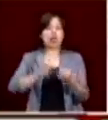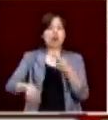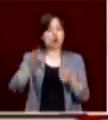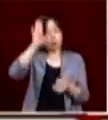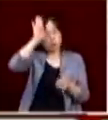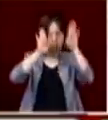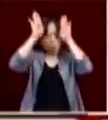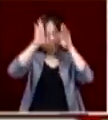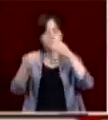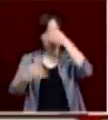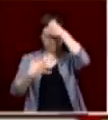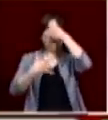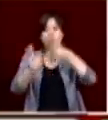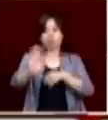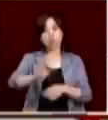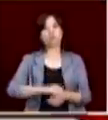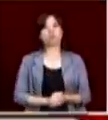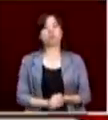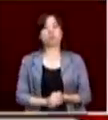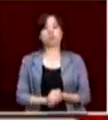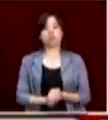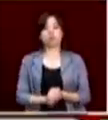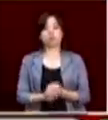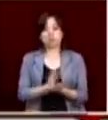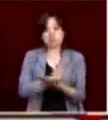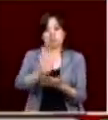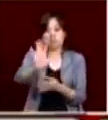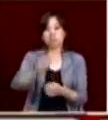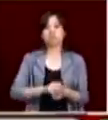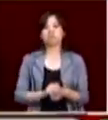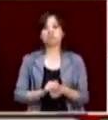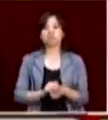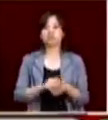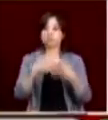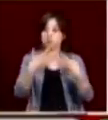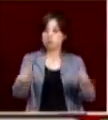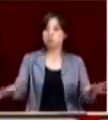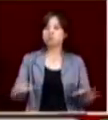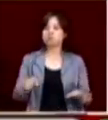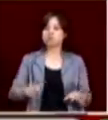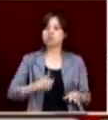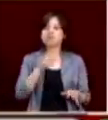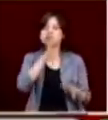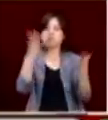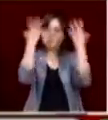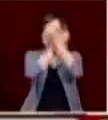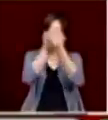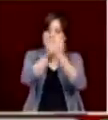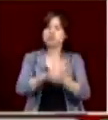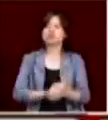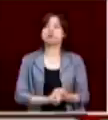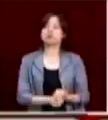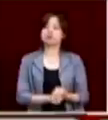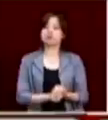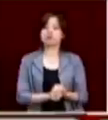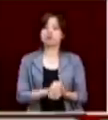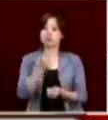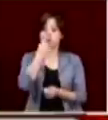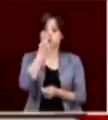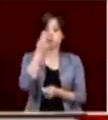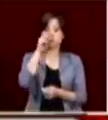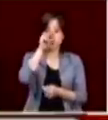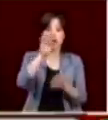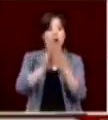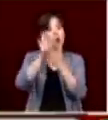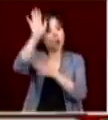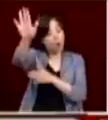啊来攻击、来批判，啊有真济实在是误会。总是咱看到